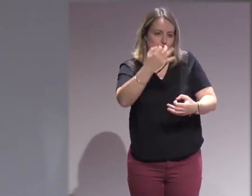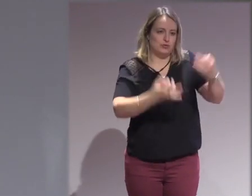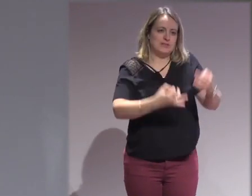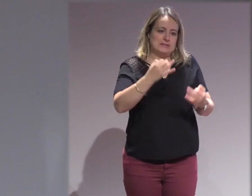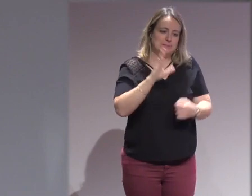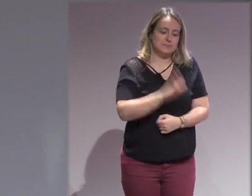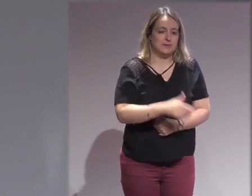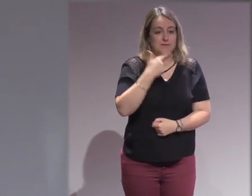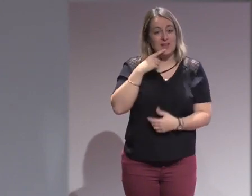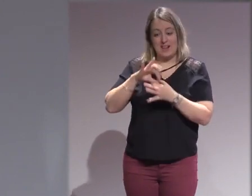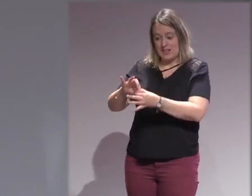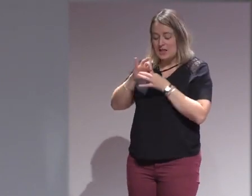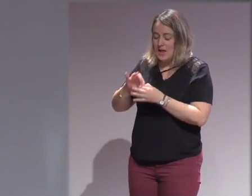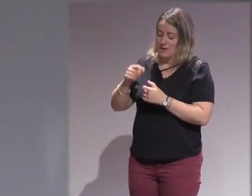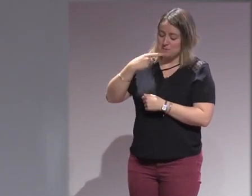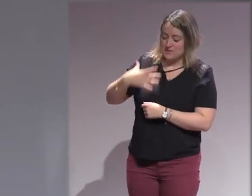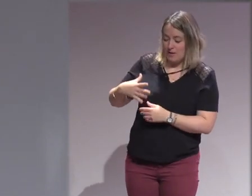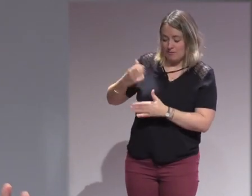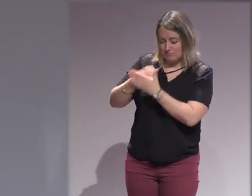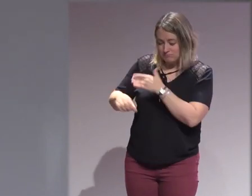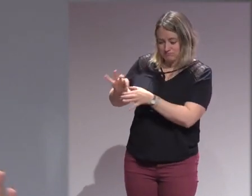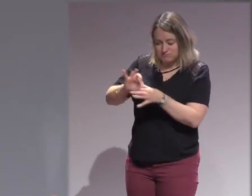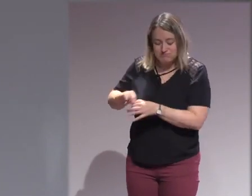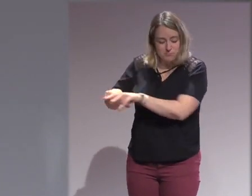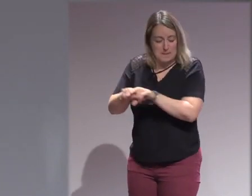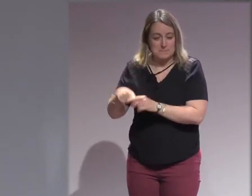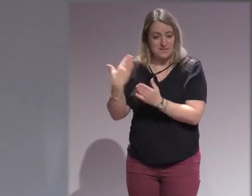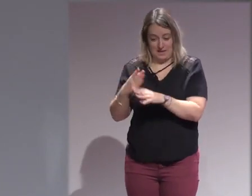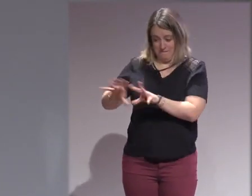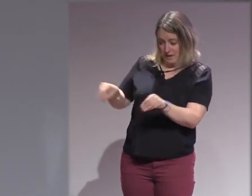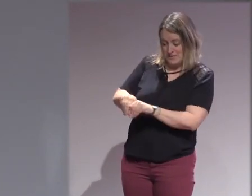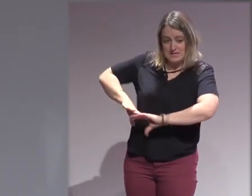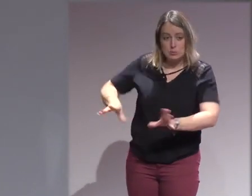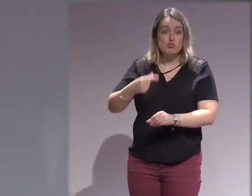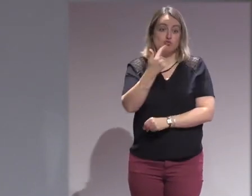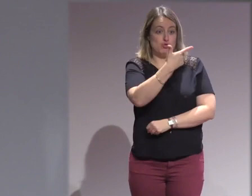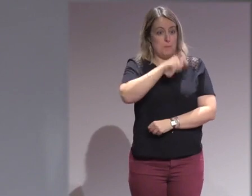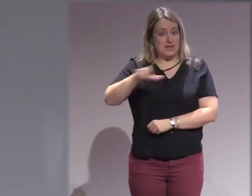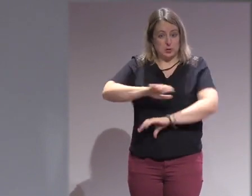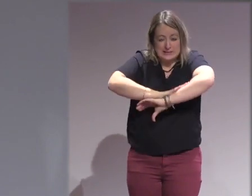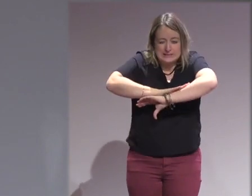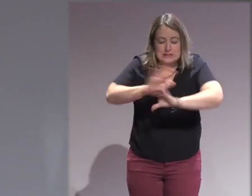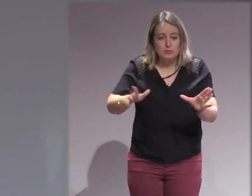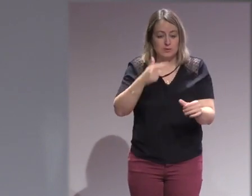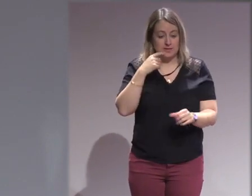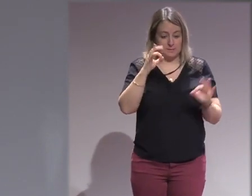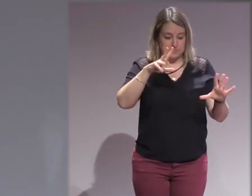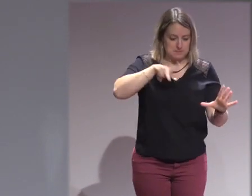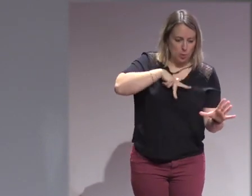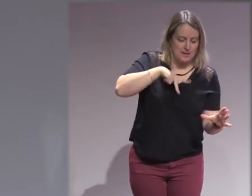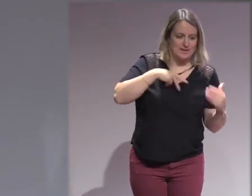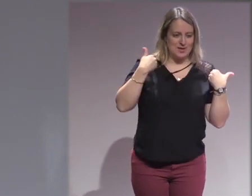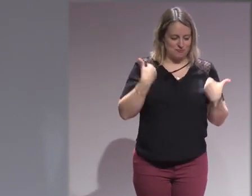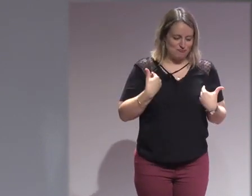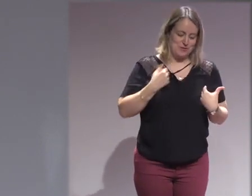être que le lien biologique, ou ça ne peut être que deux personnes, dans cette idée voilà, aussi capitaliste, que les enfants sont la propriété exclusive de